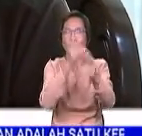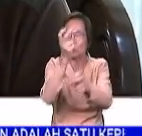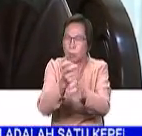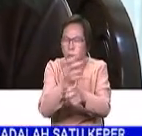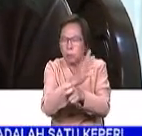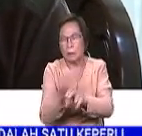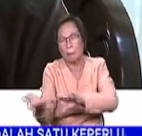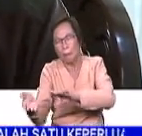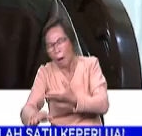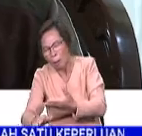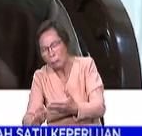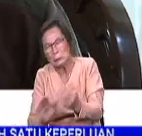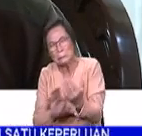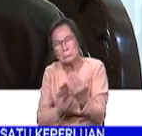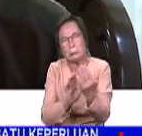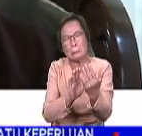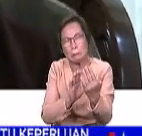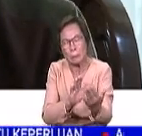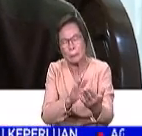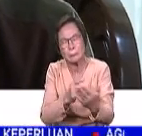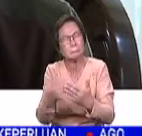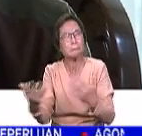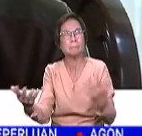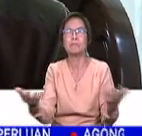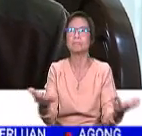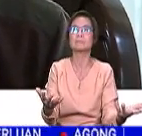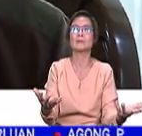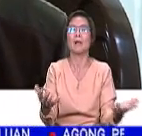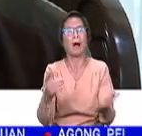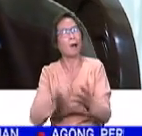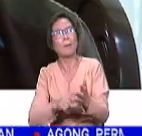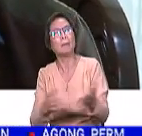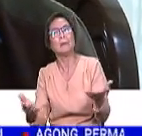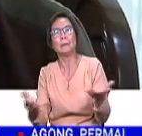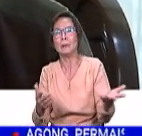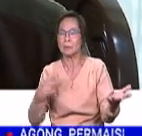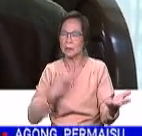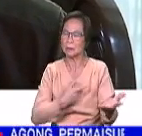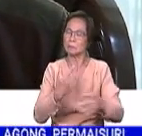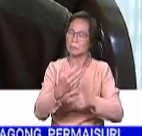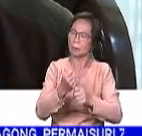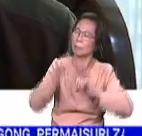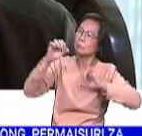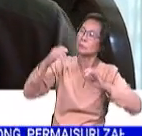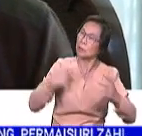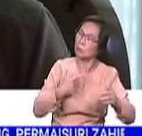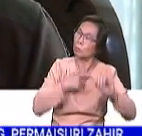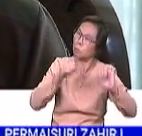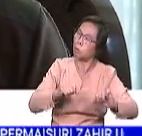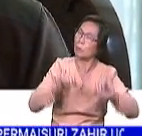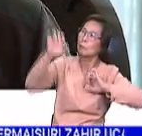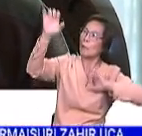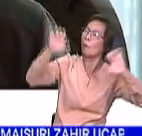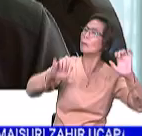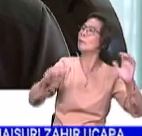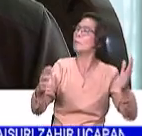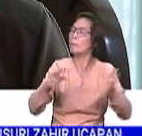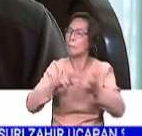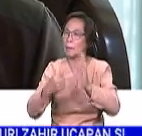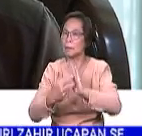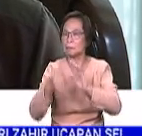aku juga keadaan sekalipun Dimana kita dapat menilai Apakah arti